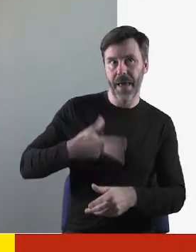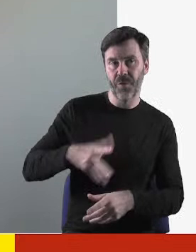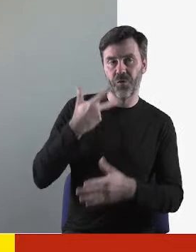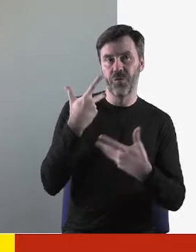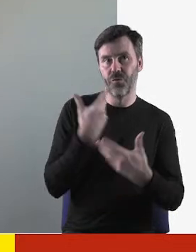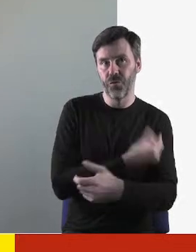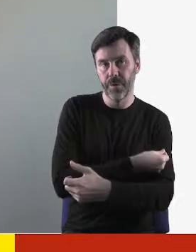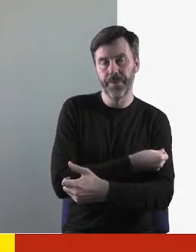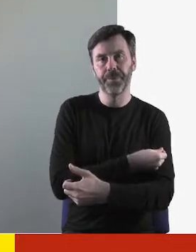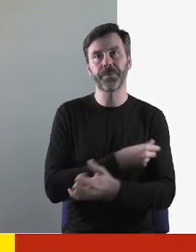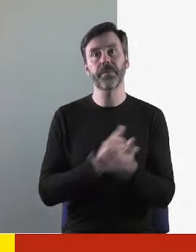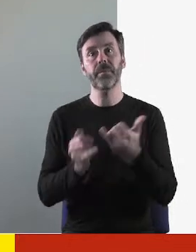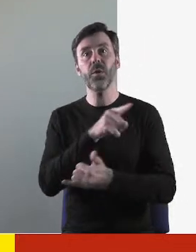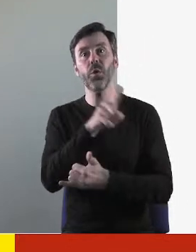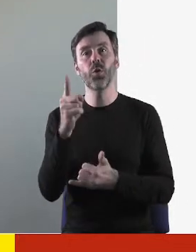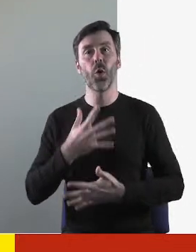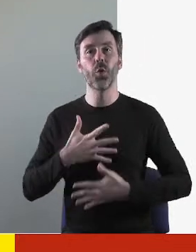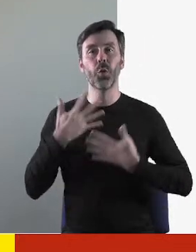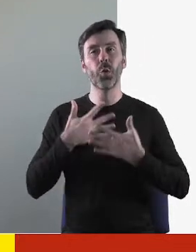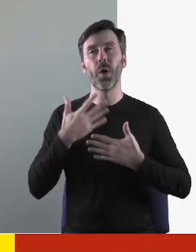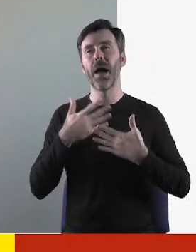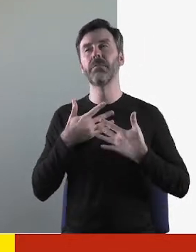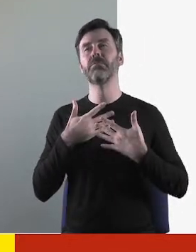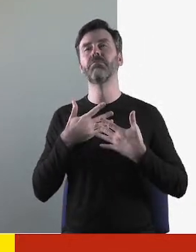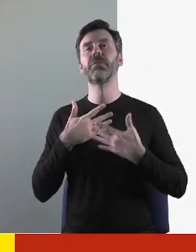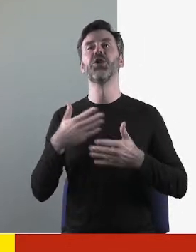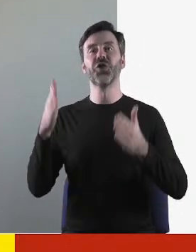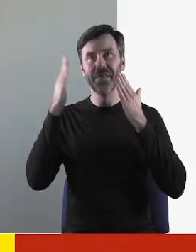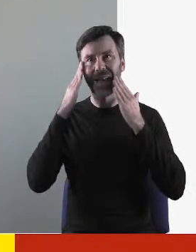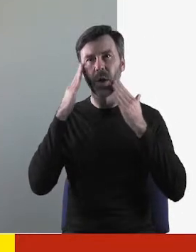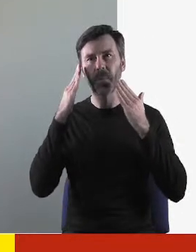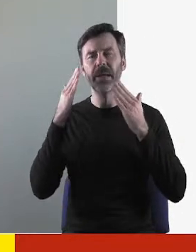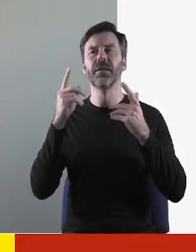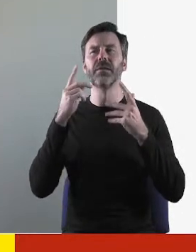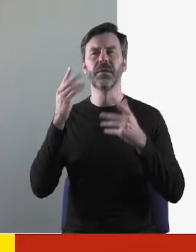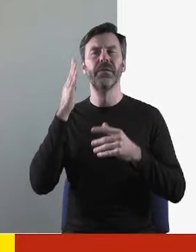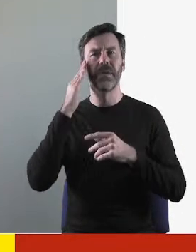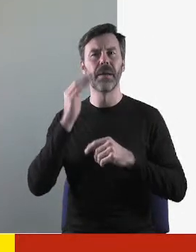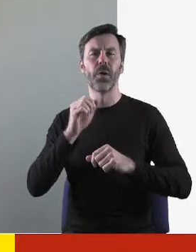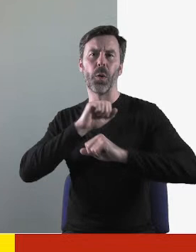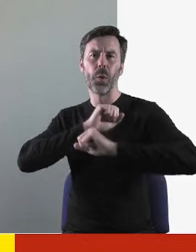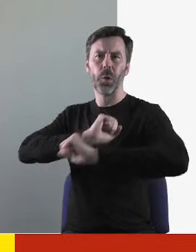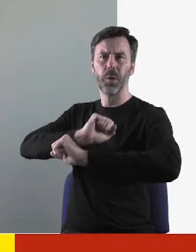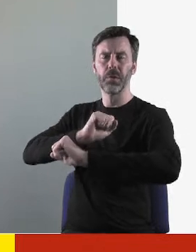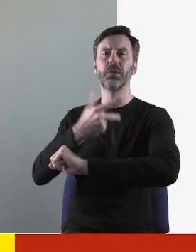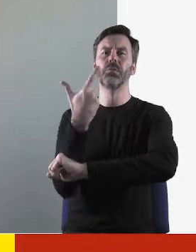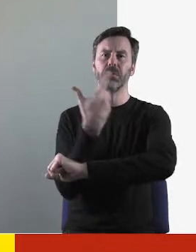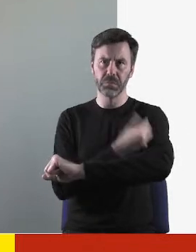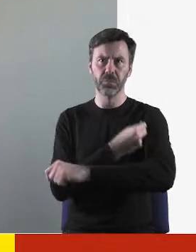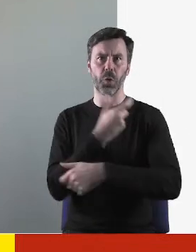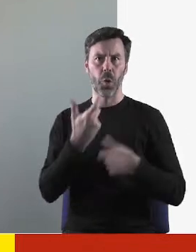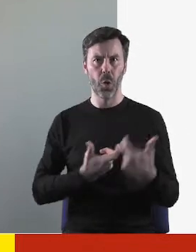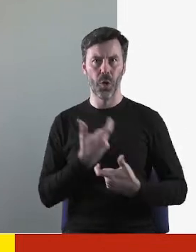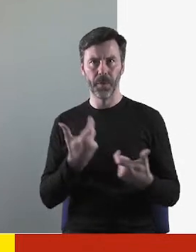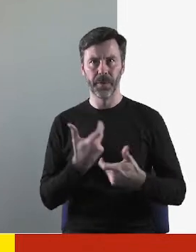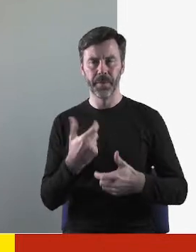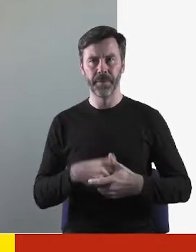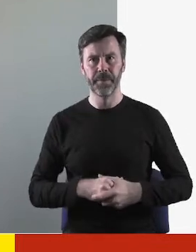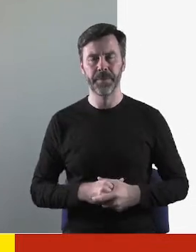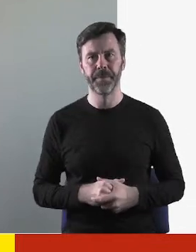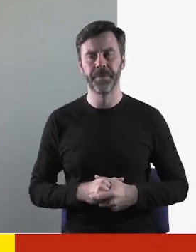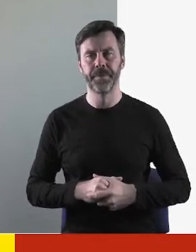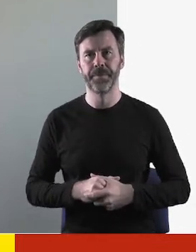w pełni przekonany i w pełni świadomy samego zagrożenia związanego z